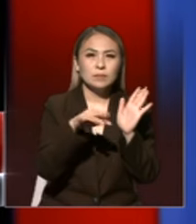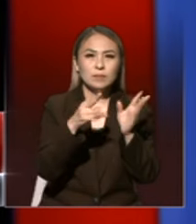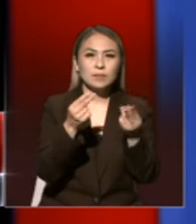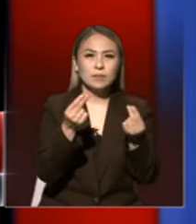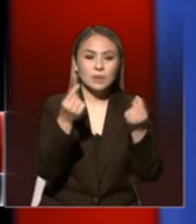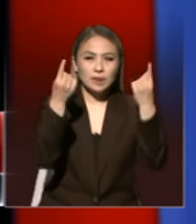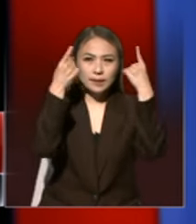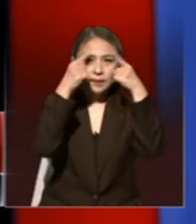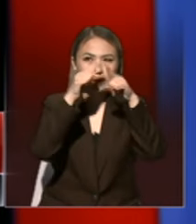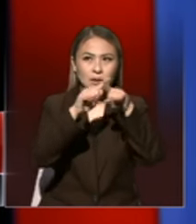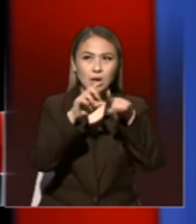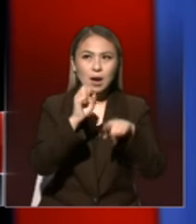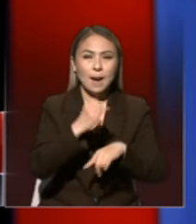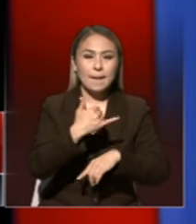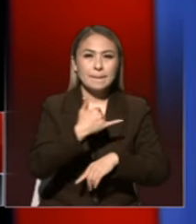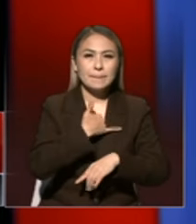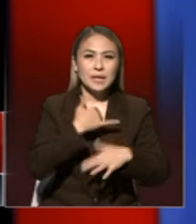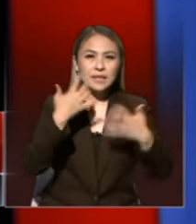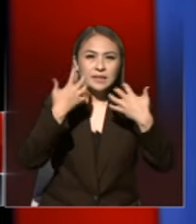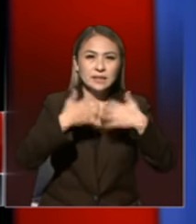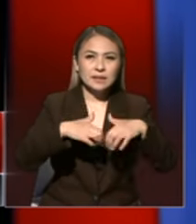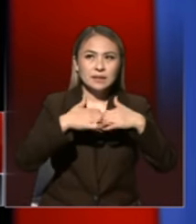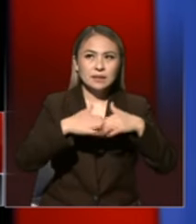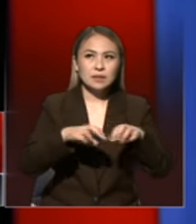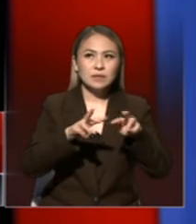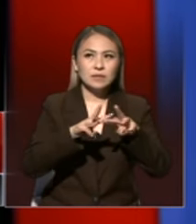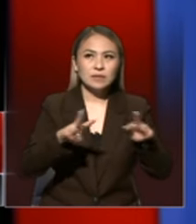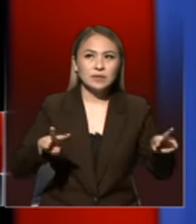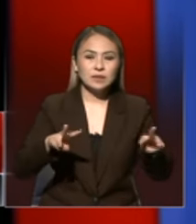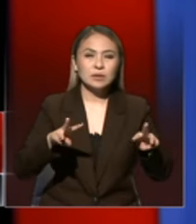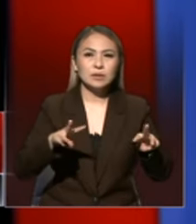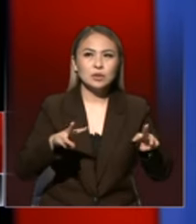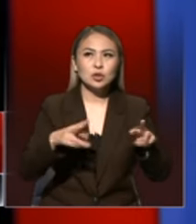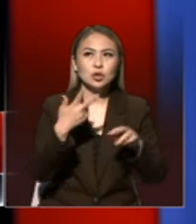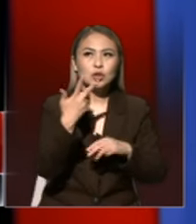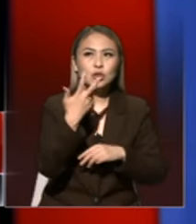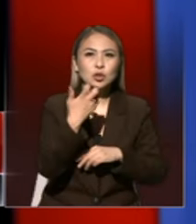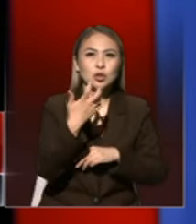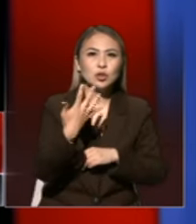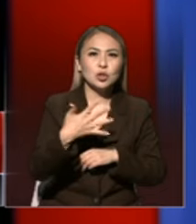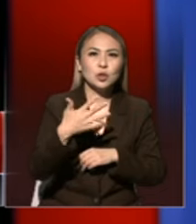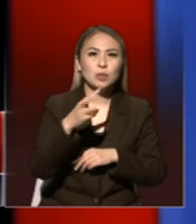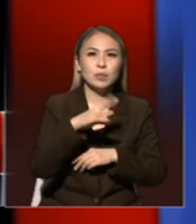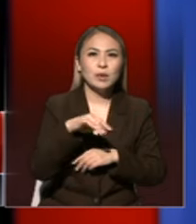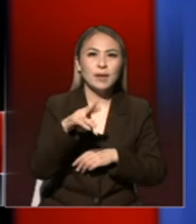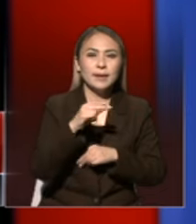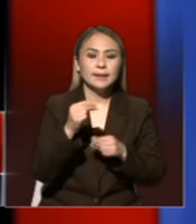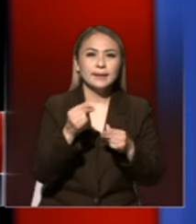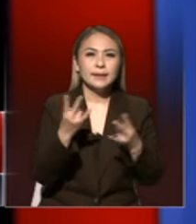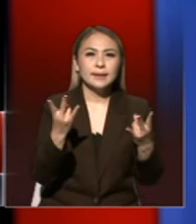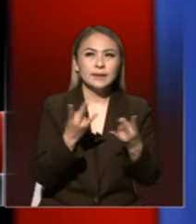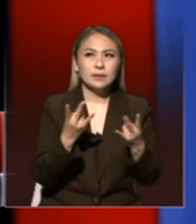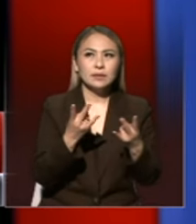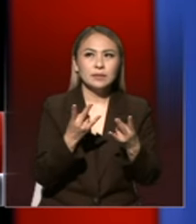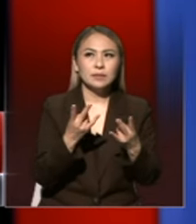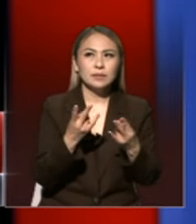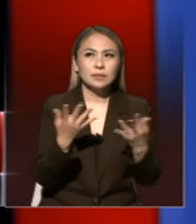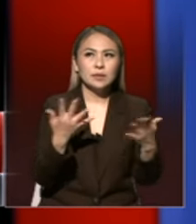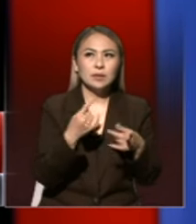техникаға. Ал біздің есеп бойынша, министрліктің есебі бойынша 350 миллиард теңге керек. Көріп отырсыз